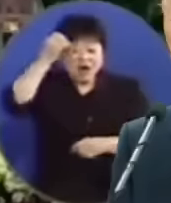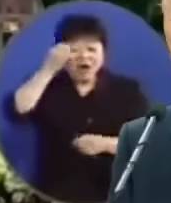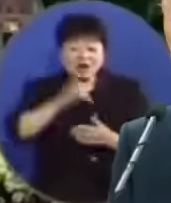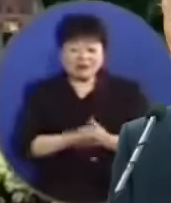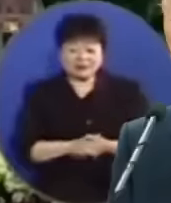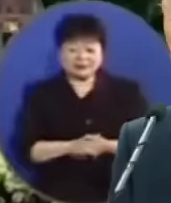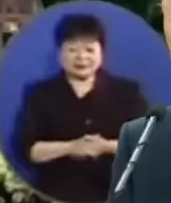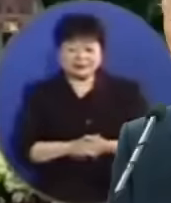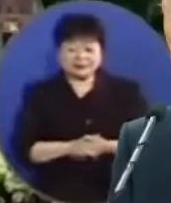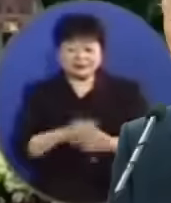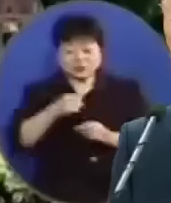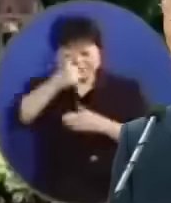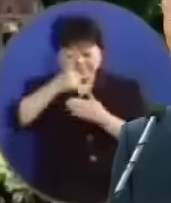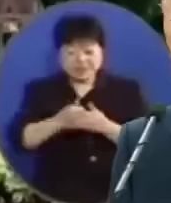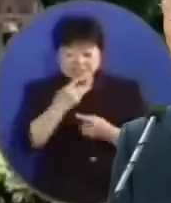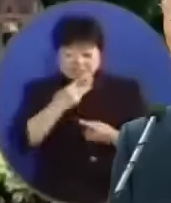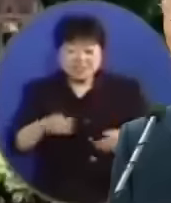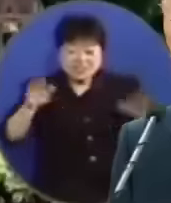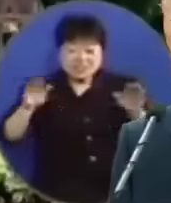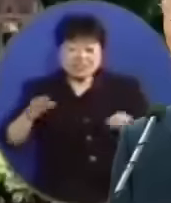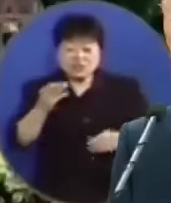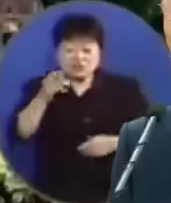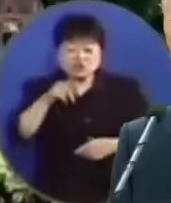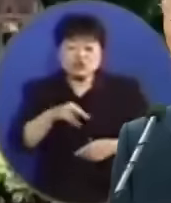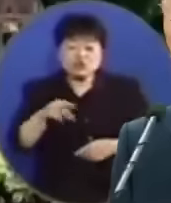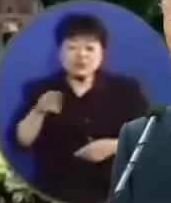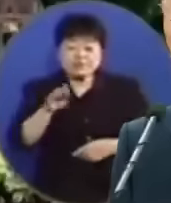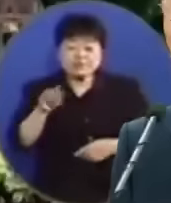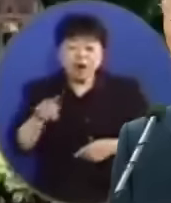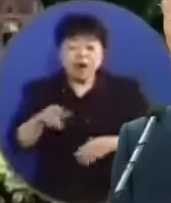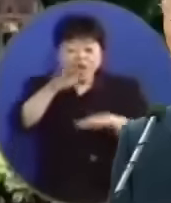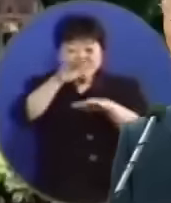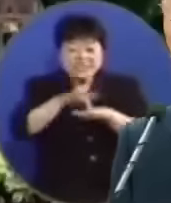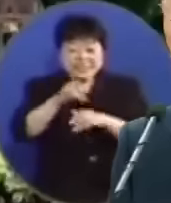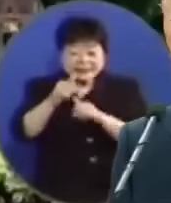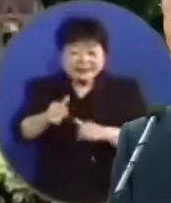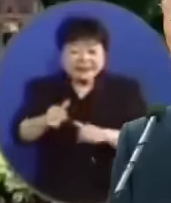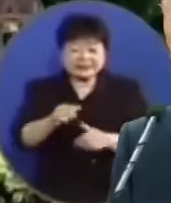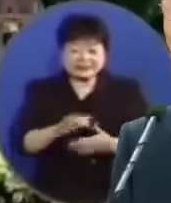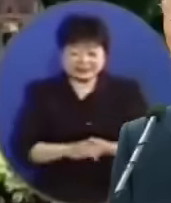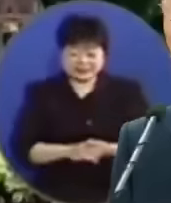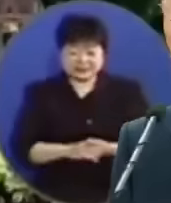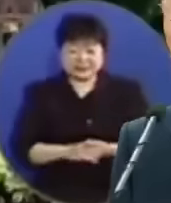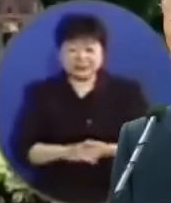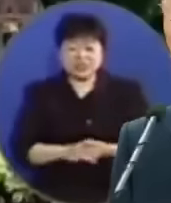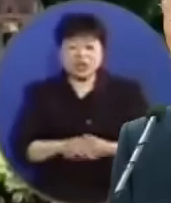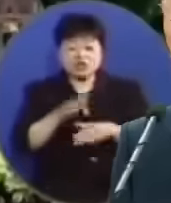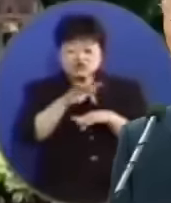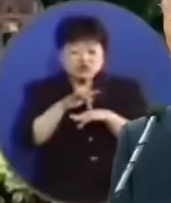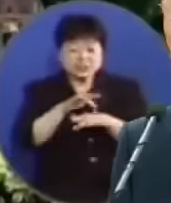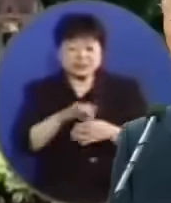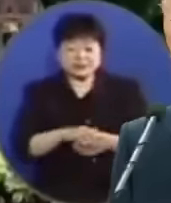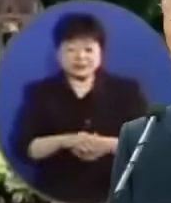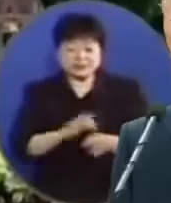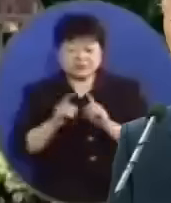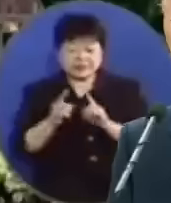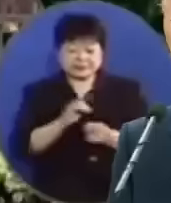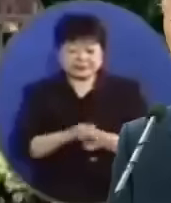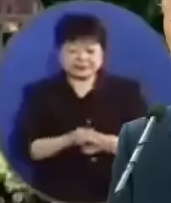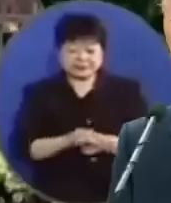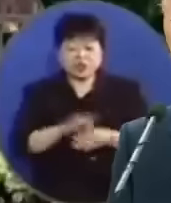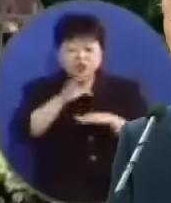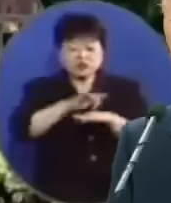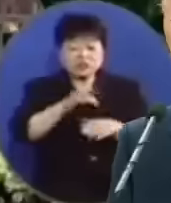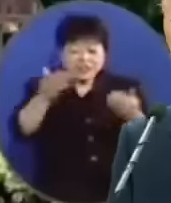악신이라고 했습니다. 타락한 천사인 루시퍼, 즉 사탄과 마귀를 따르는 부하들이 바로 귀신인 것입니다. 성경은 귀신이 하는